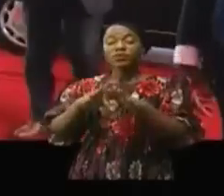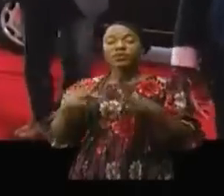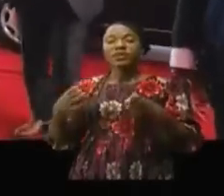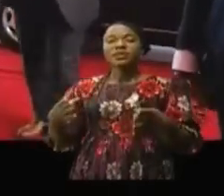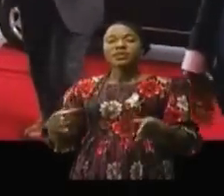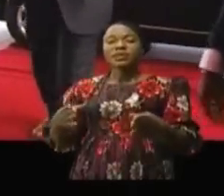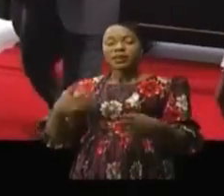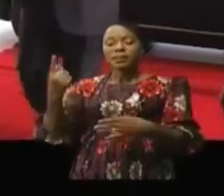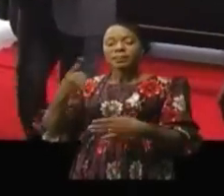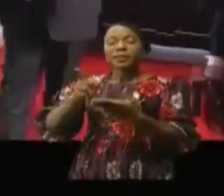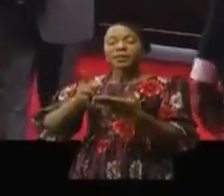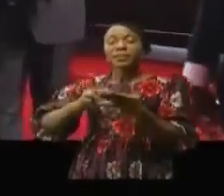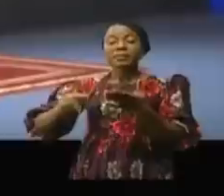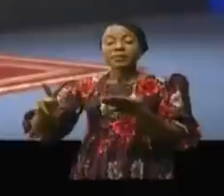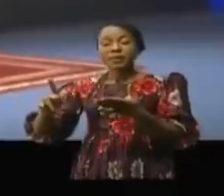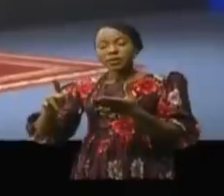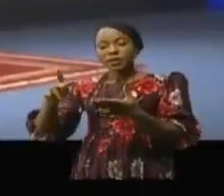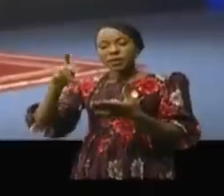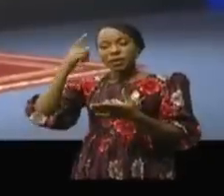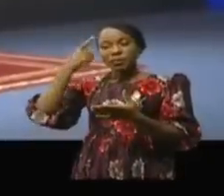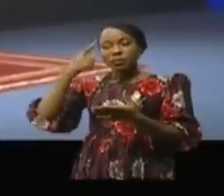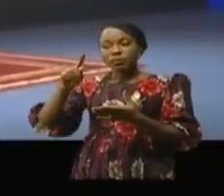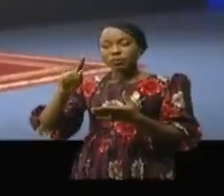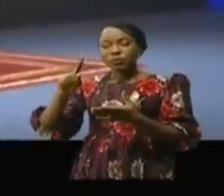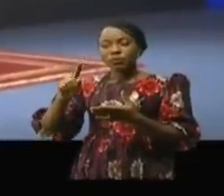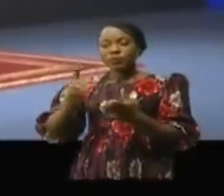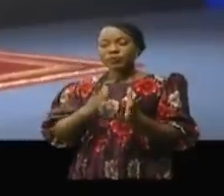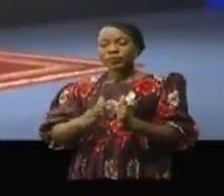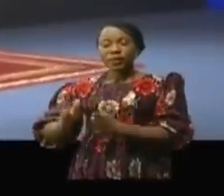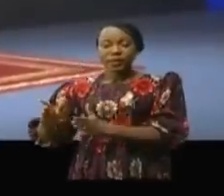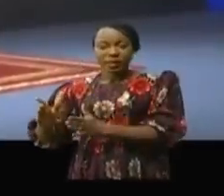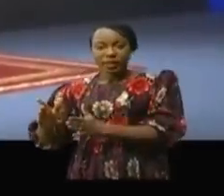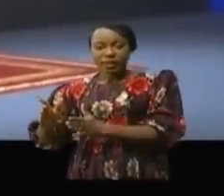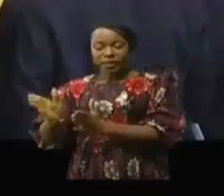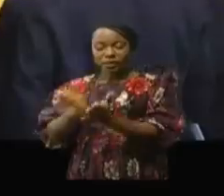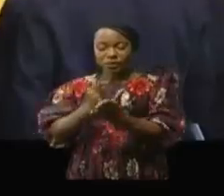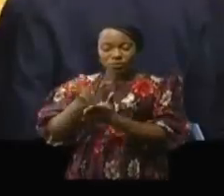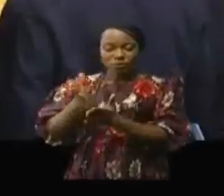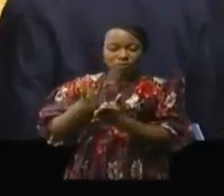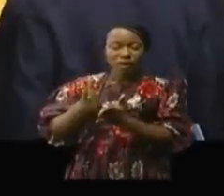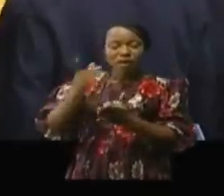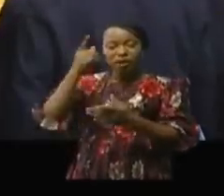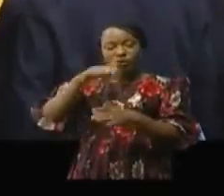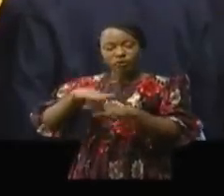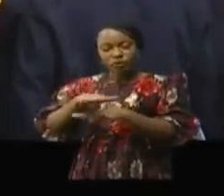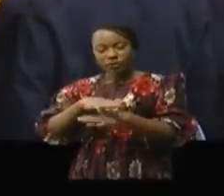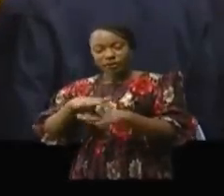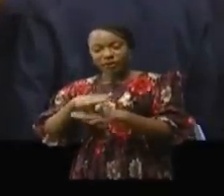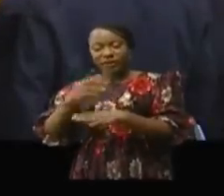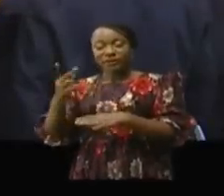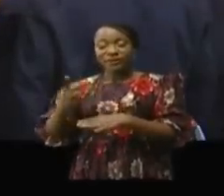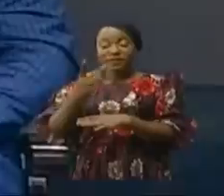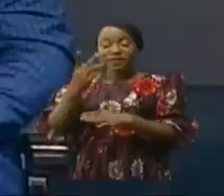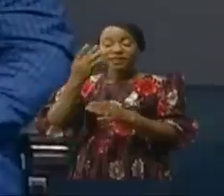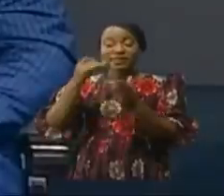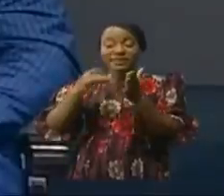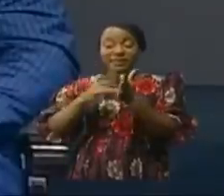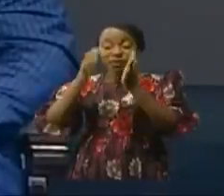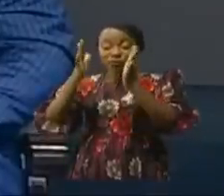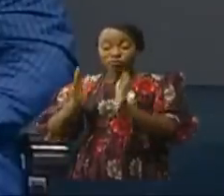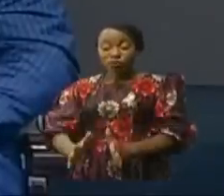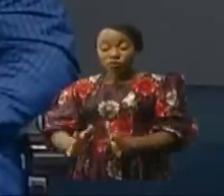la première phase d'appel d'offres pour l'attribution des droits des hydrocarbures sur 27 blocs